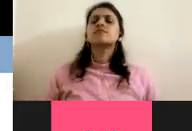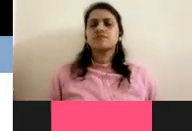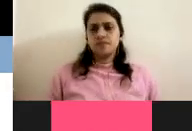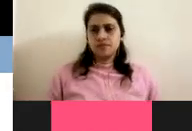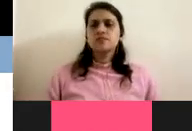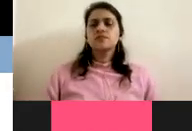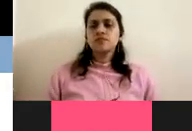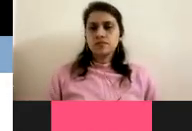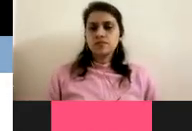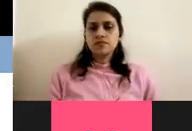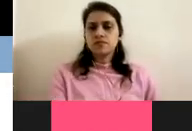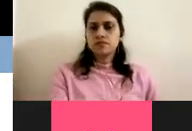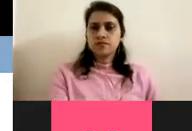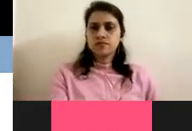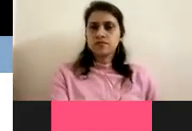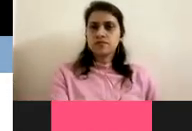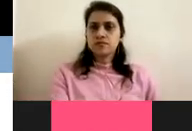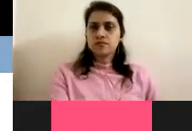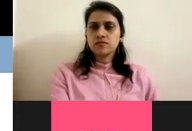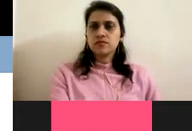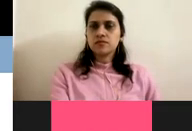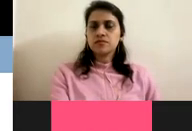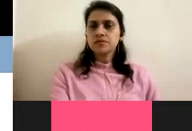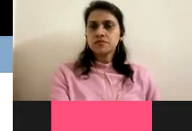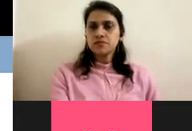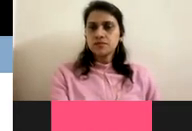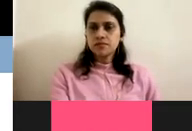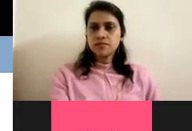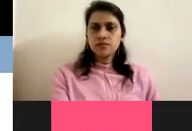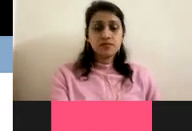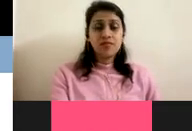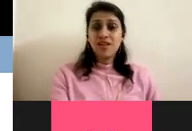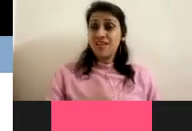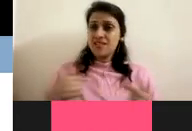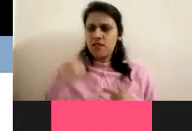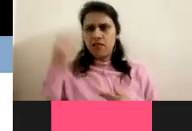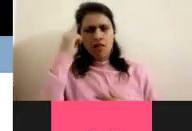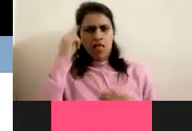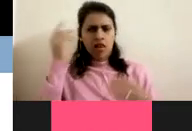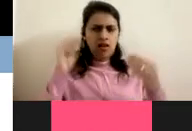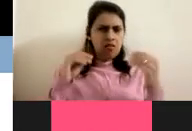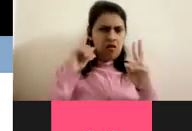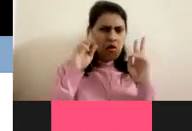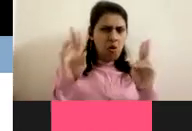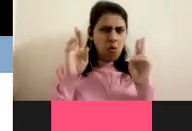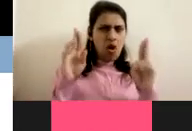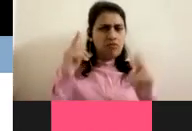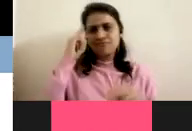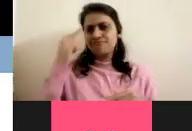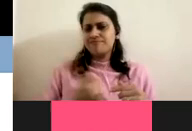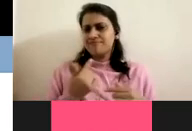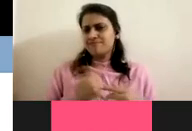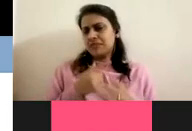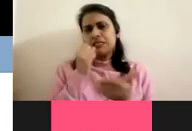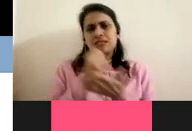दैट जजमेंट और बायस क्लाउड टू बी टोटली अवॉइडेड। सो डोंट अज्यूम एनीथिंग, आस्क द पर्सन विल टेल यू, पर्सन इज ऑलमोस्ट एन